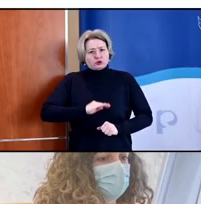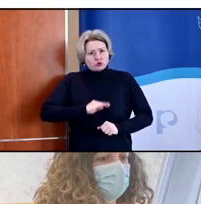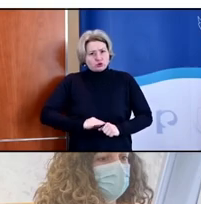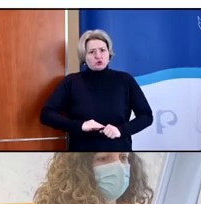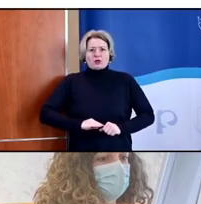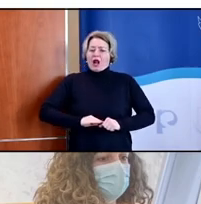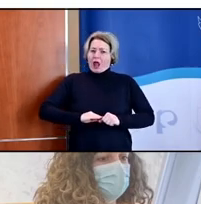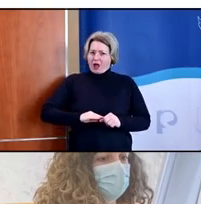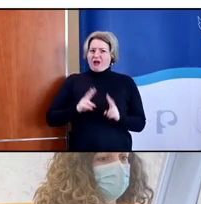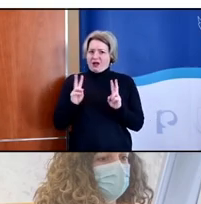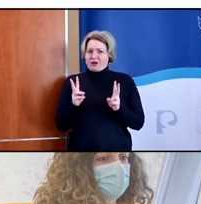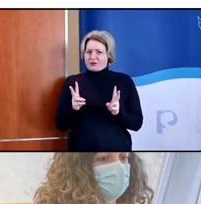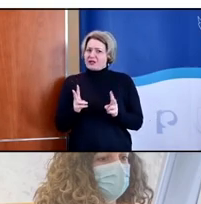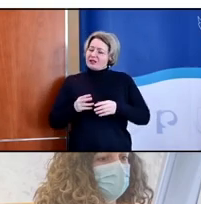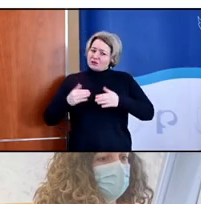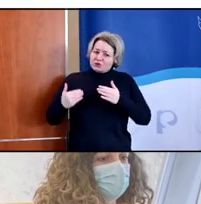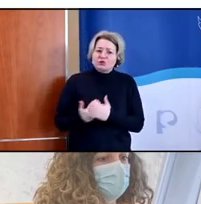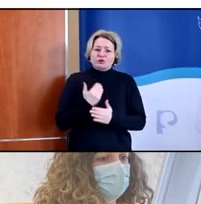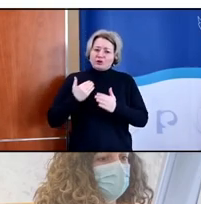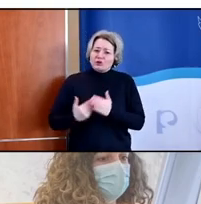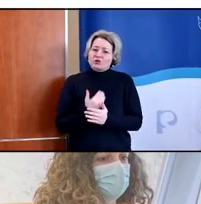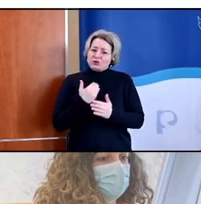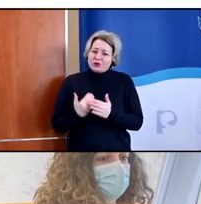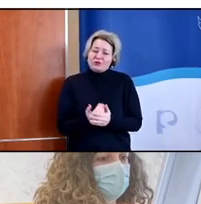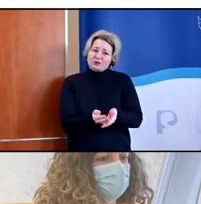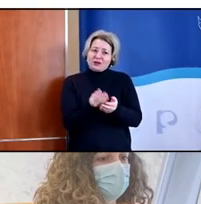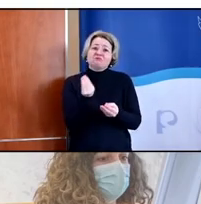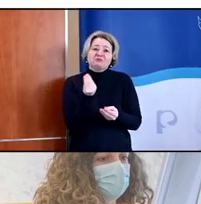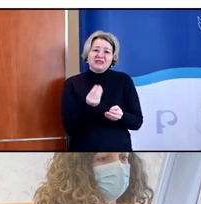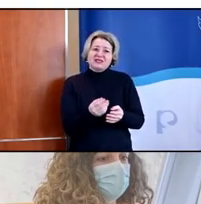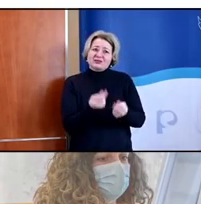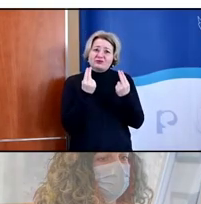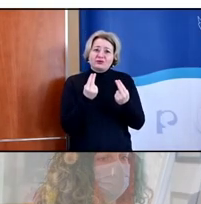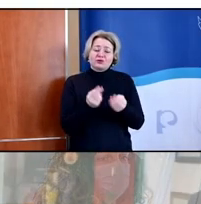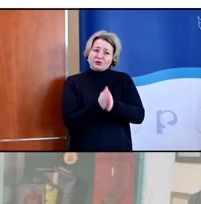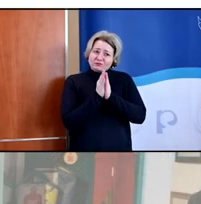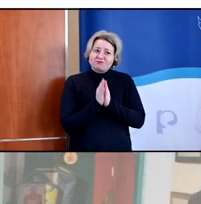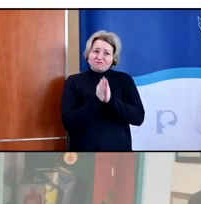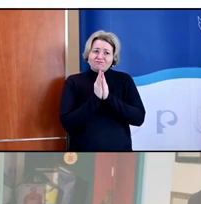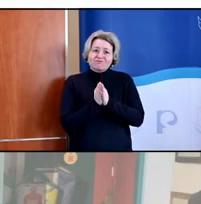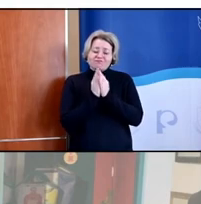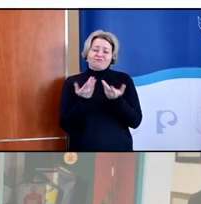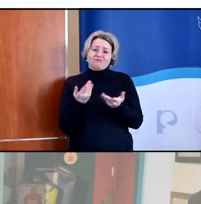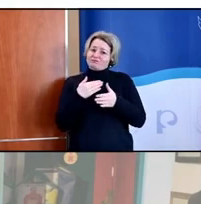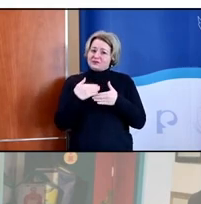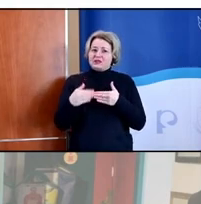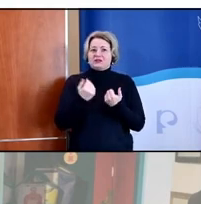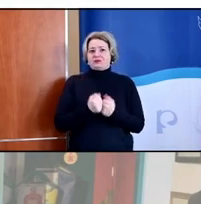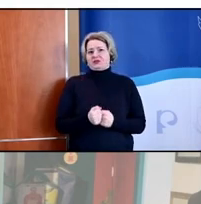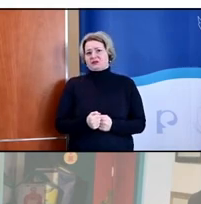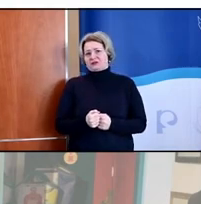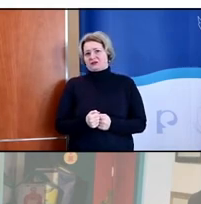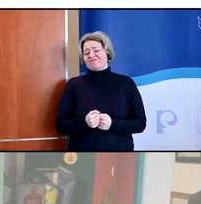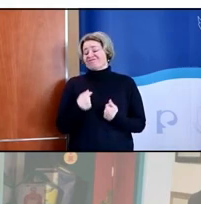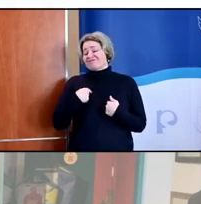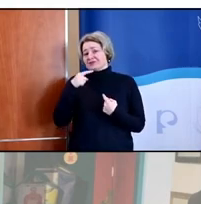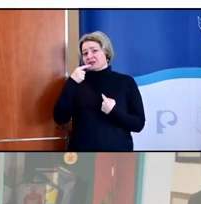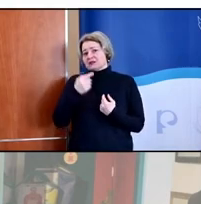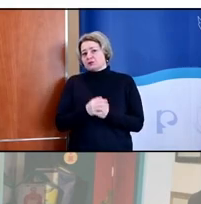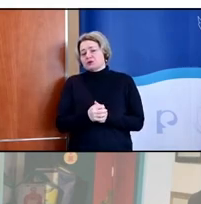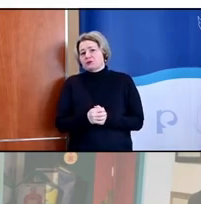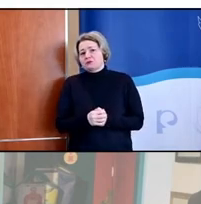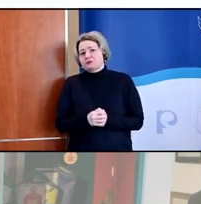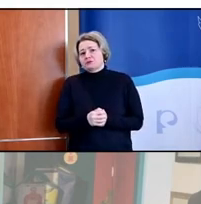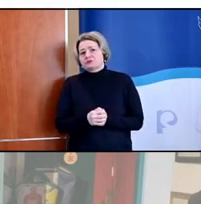elmondjuk hogy miért fontosak ezek a kezdeményezések úgyhogy azt mondanám hogy például a